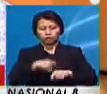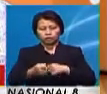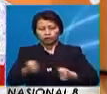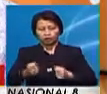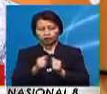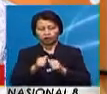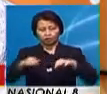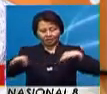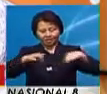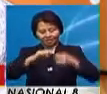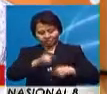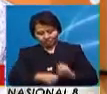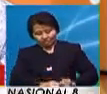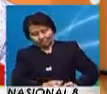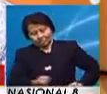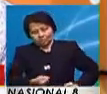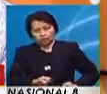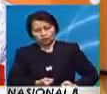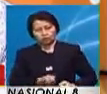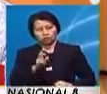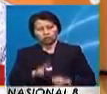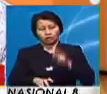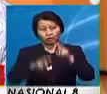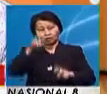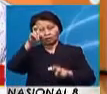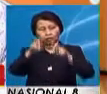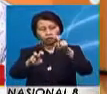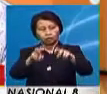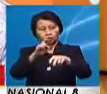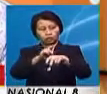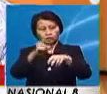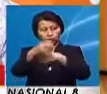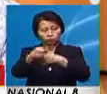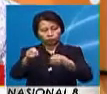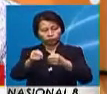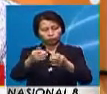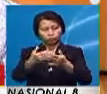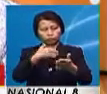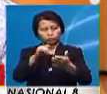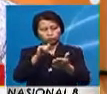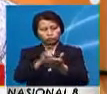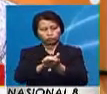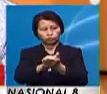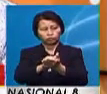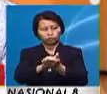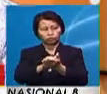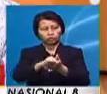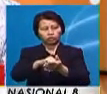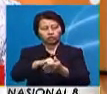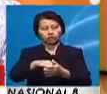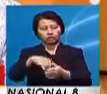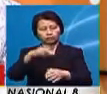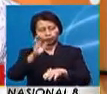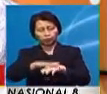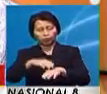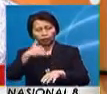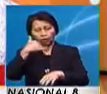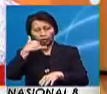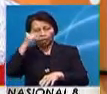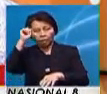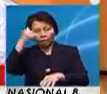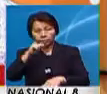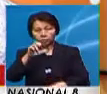telefon Aunty Susan di ofis. Sebelum saya telefon Aunty Susan, bangunan